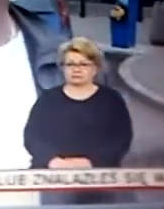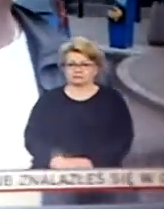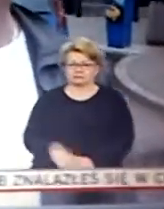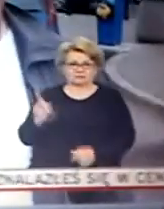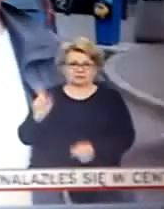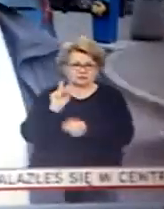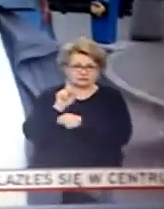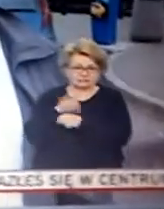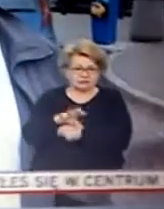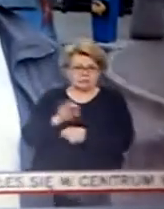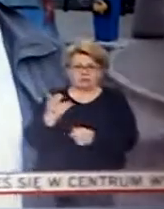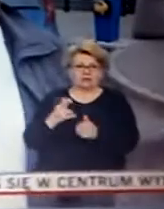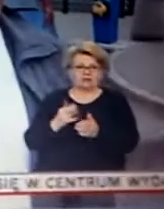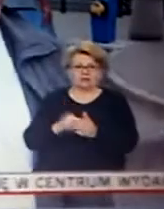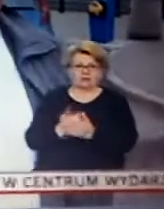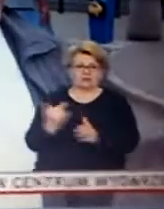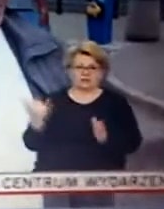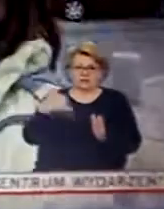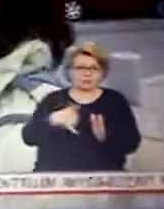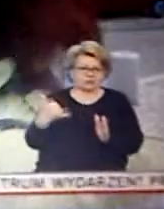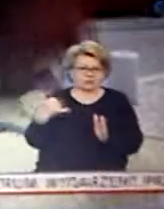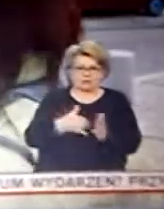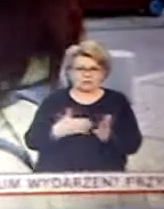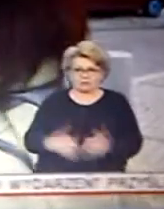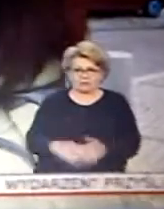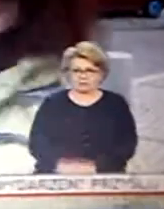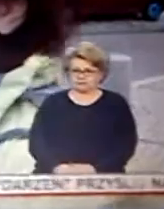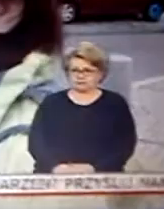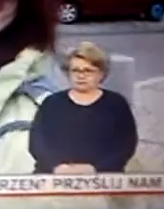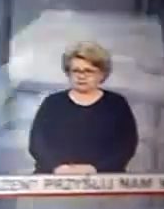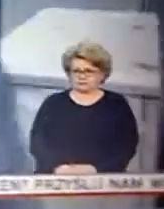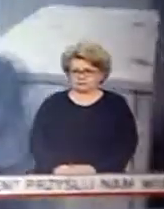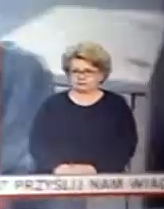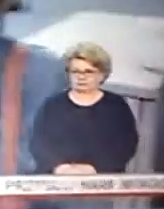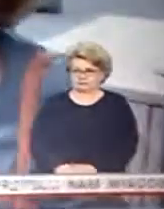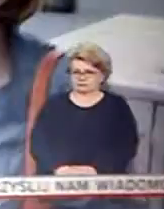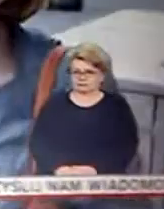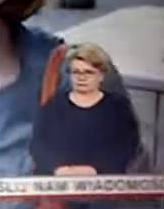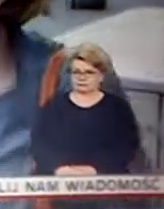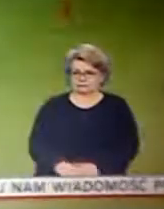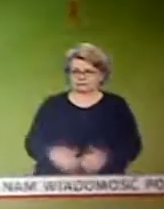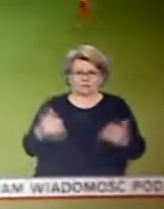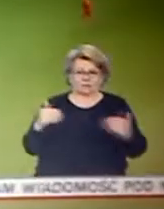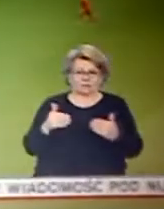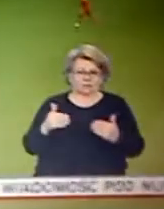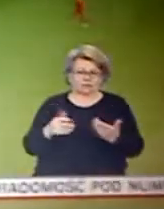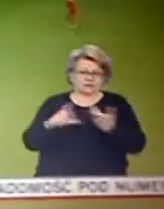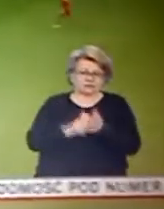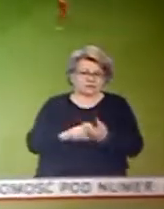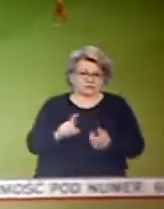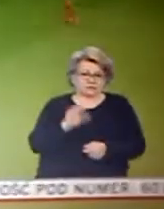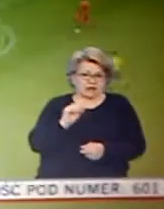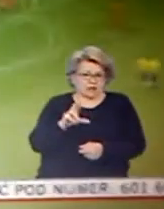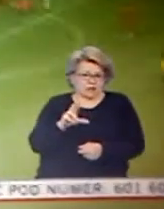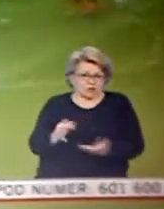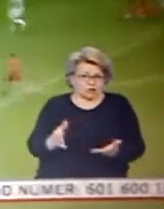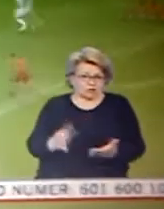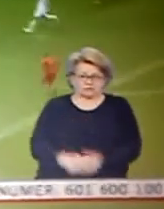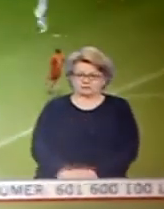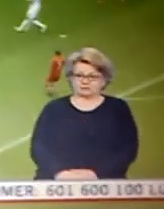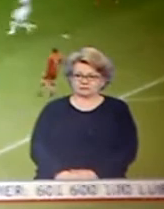Tak? Tak, to na pewno tak było i nie inaczej. Celowo ktoś coś musiał zrobić. Może w związku z euro. Strzał w dziesiątkę.